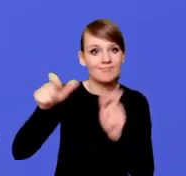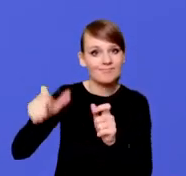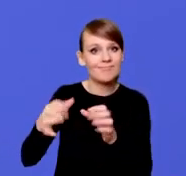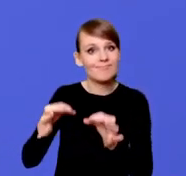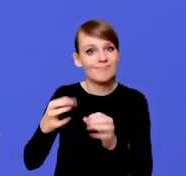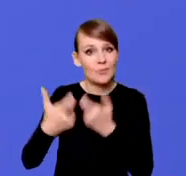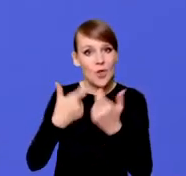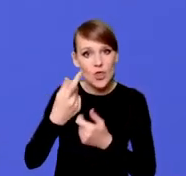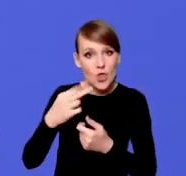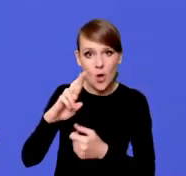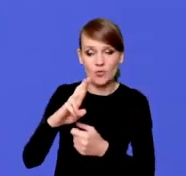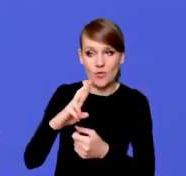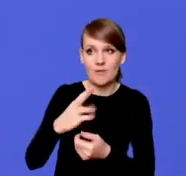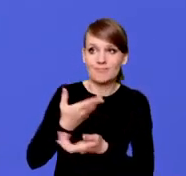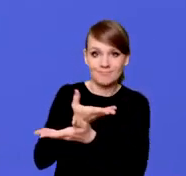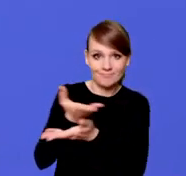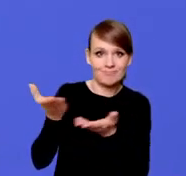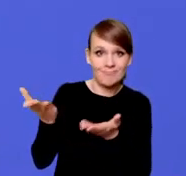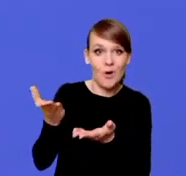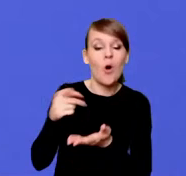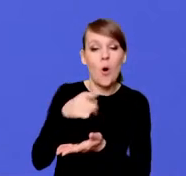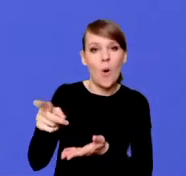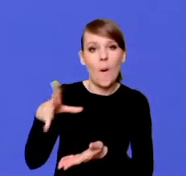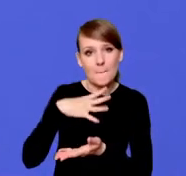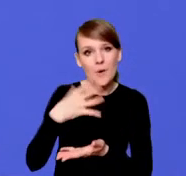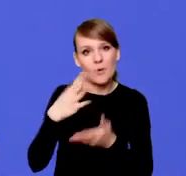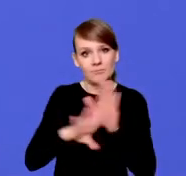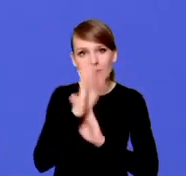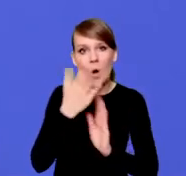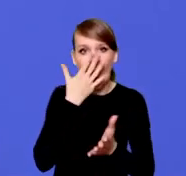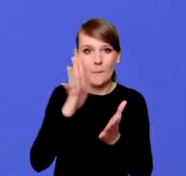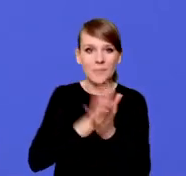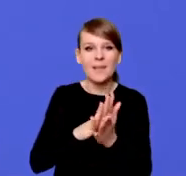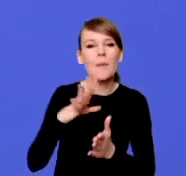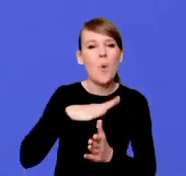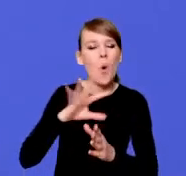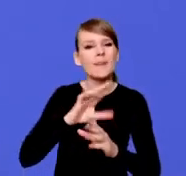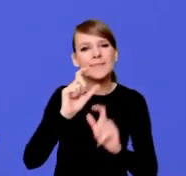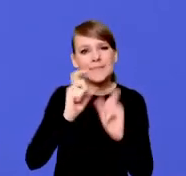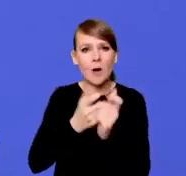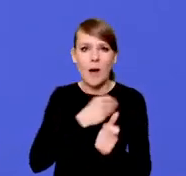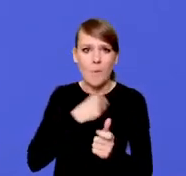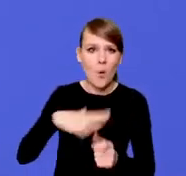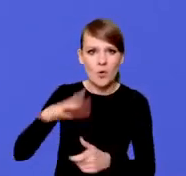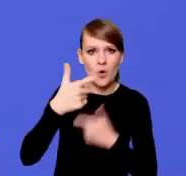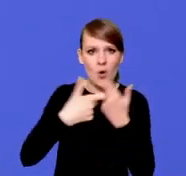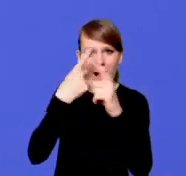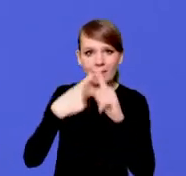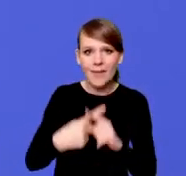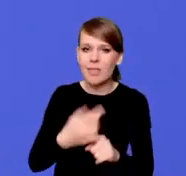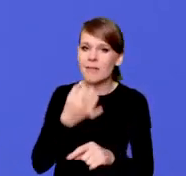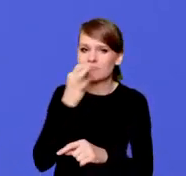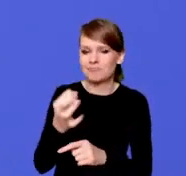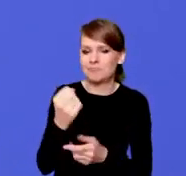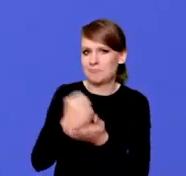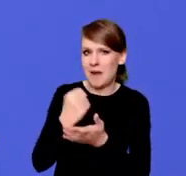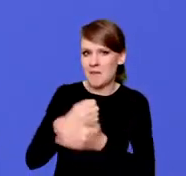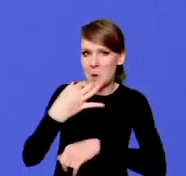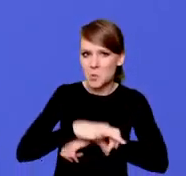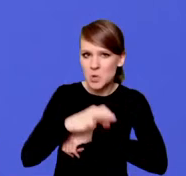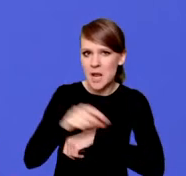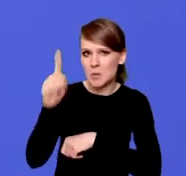swoje opinie w ogólnopolskim badaniu ankietowym na temat diagnozy realizacji społecznej odpowiedzialności uczelni, które